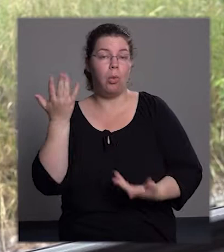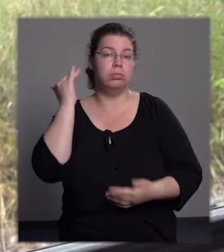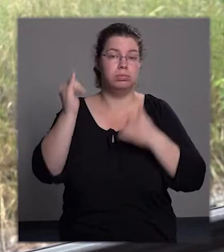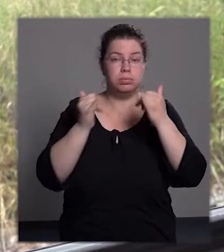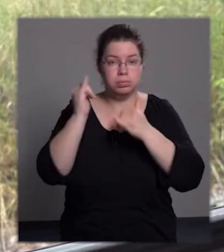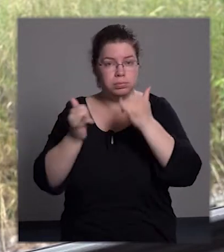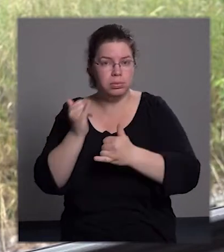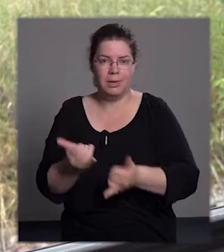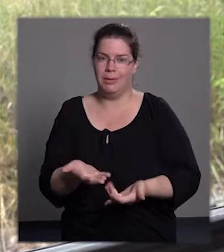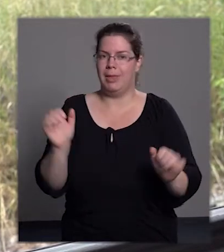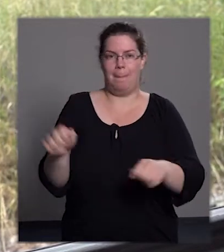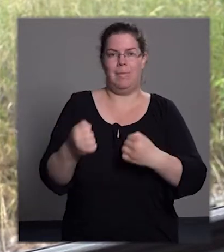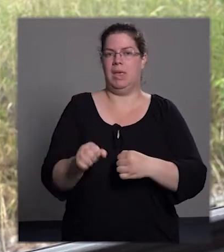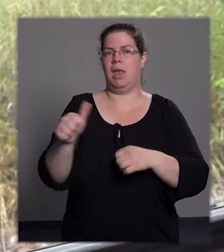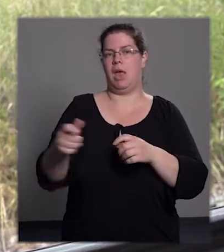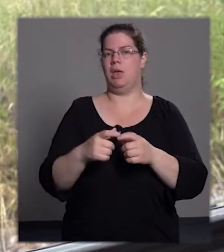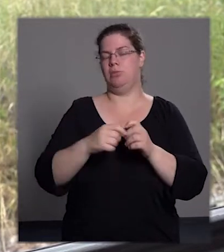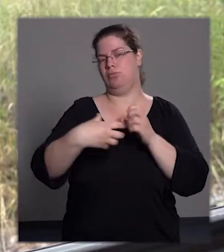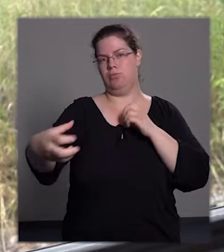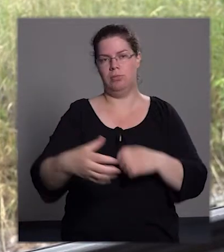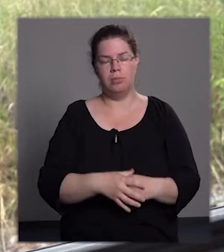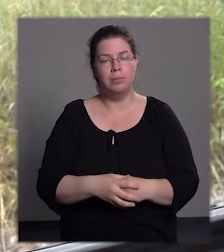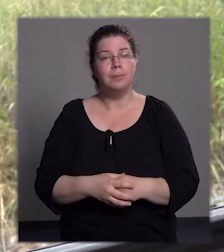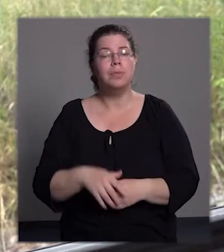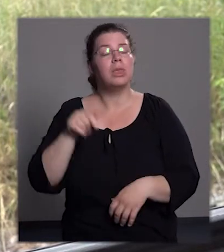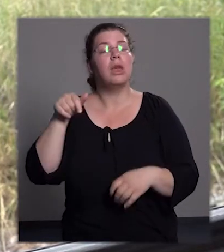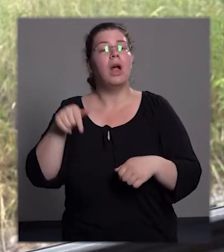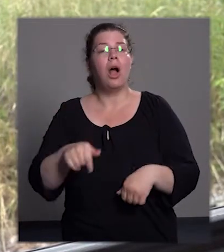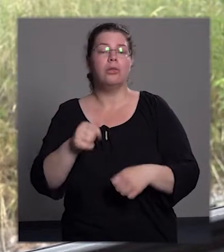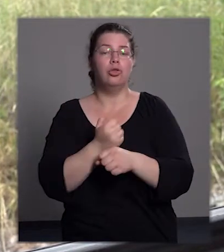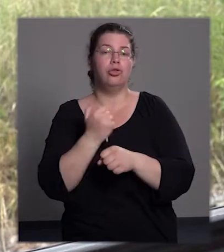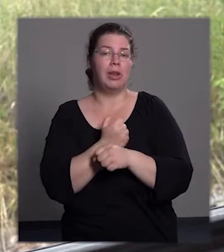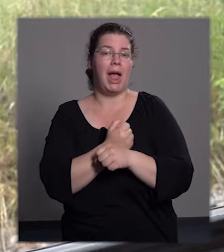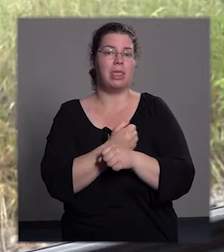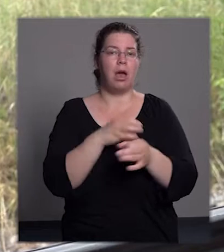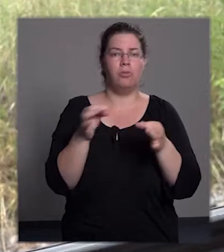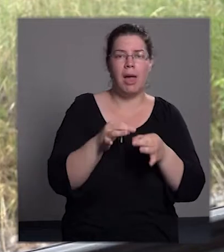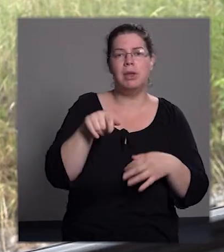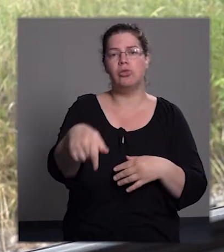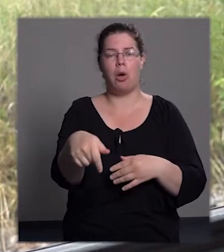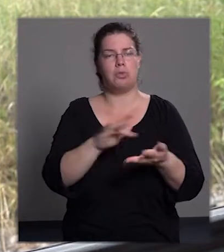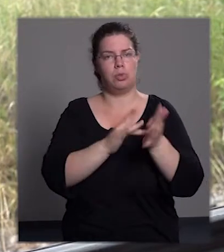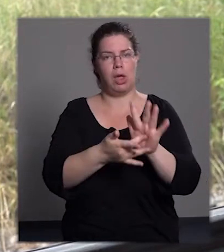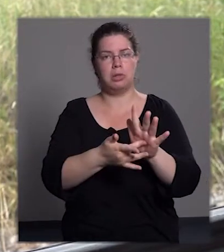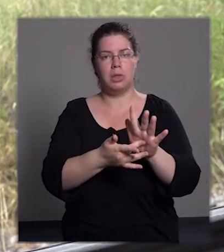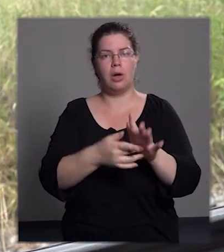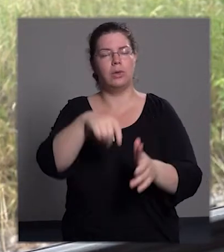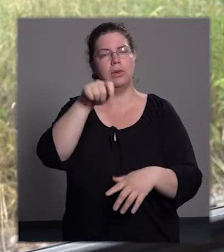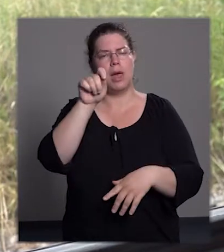bírt már el ez a járat. Akkor készítettek is felmérést, az azt mutatta, hogy ugyancsak